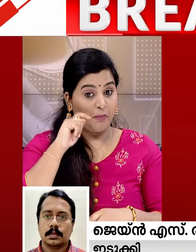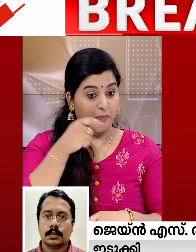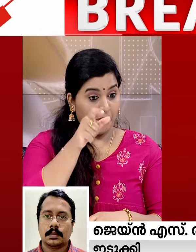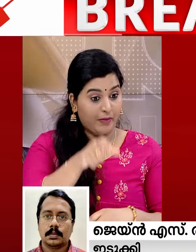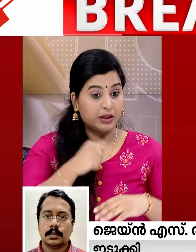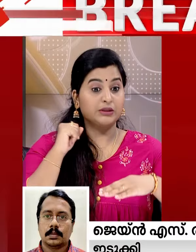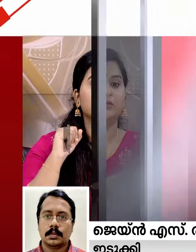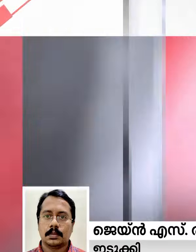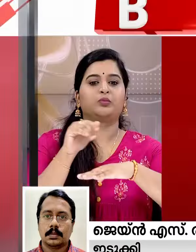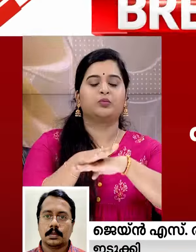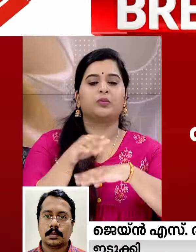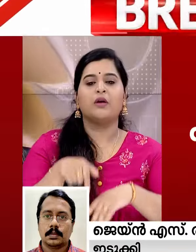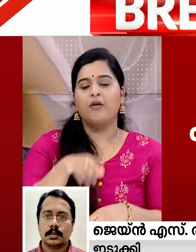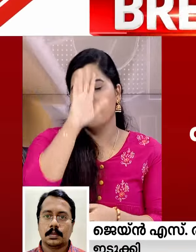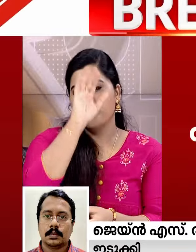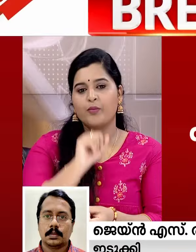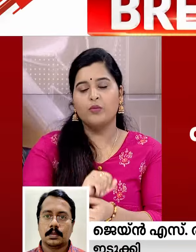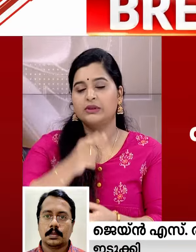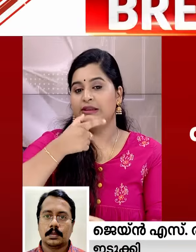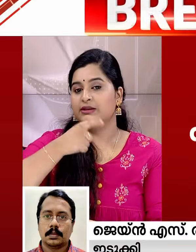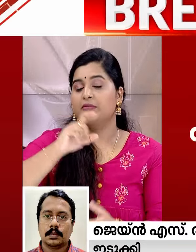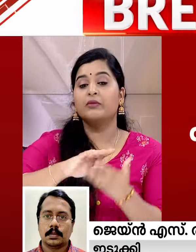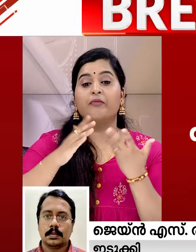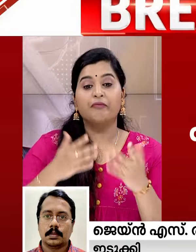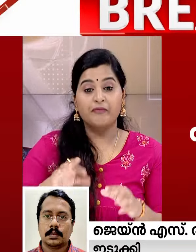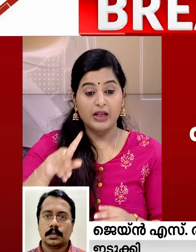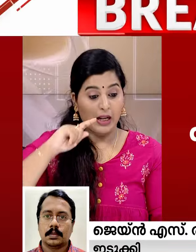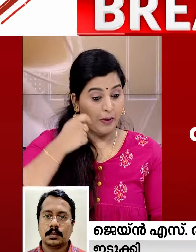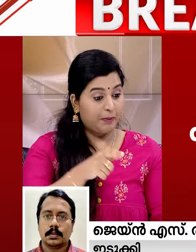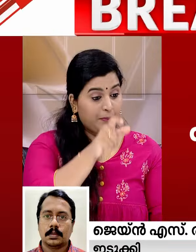തുടർന്നാണ് പെൺകുട്ടി പോലീസിൽ പരാതി നൽകിയത്. ഈ പരാതിയിലാണ് ഇപ്പോൾ ബിബിനെ അറസ്റ്റ് ചെയ്തിരിക്കുന്നത്.